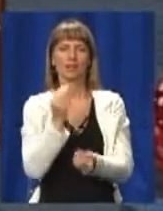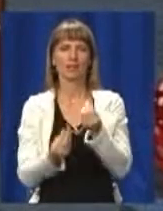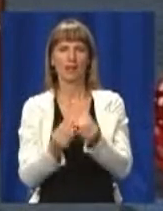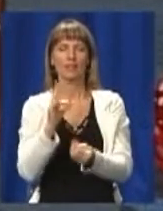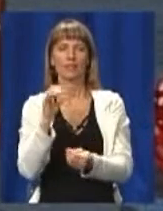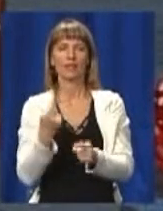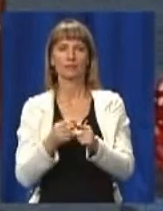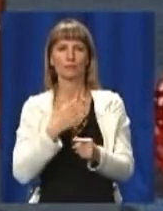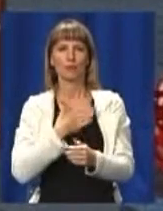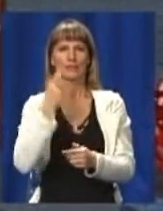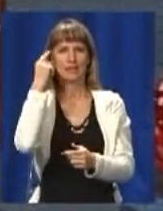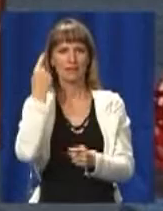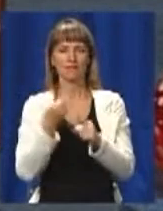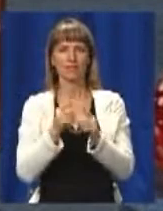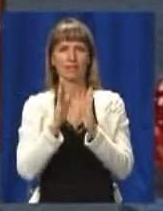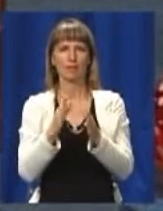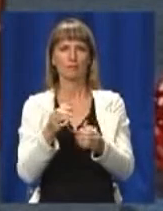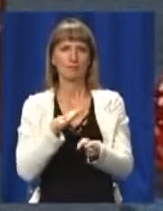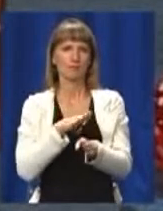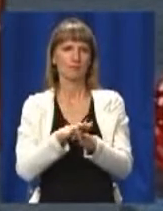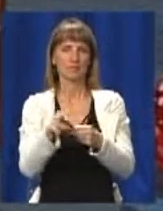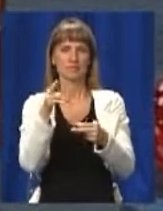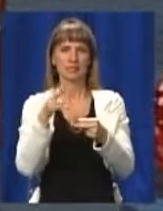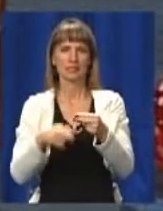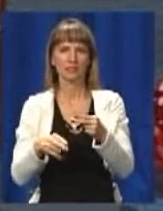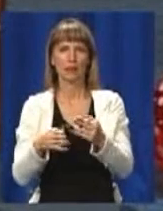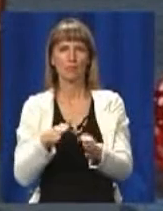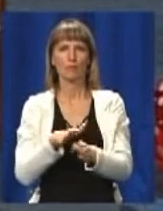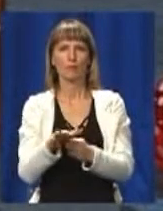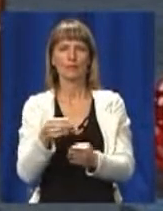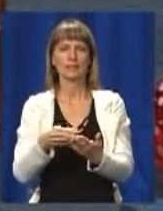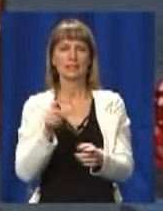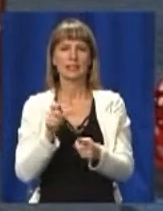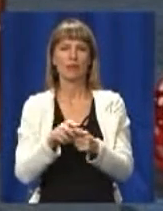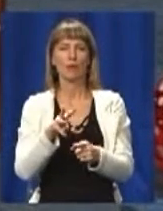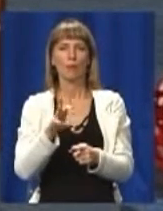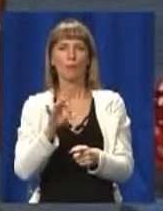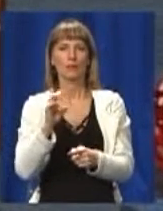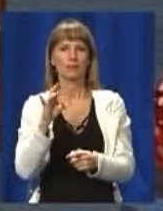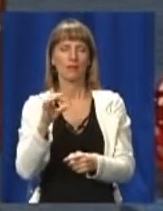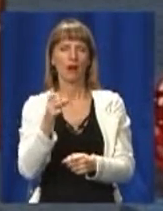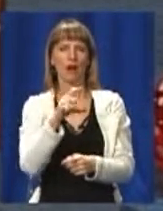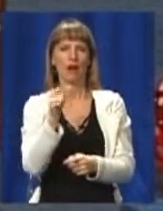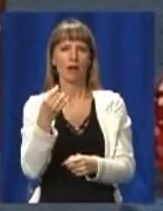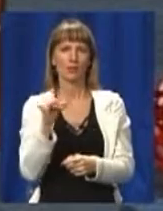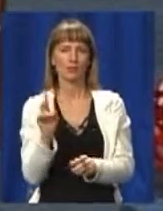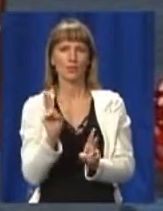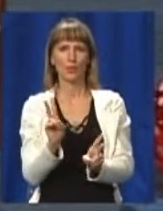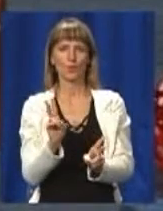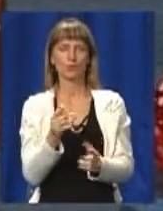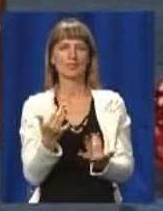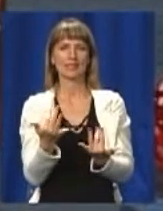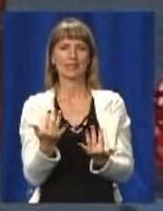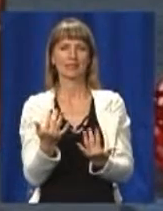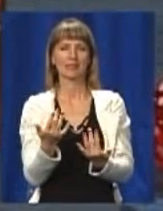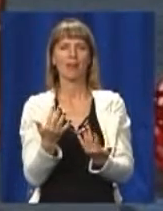на цьому мої знання в цій галузі повністю закінчились. Тобі повноцінне слово, тому що Monster High я навіть не знаю, то воно, що воно, скільки їх